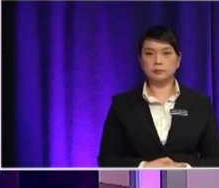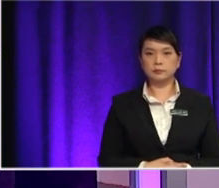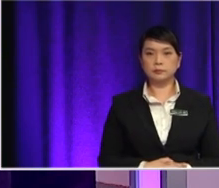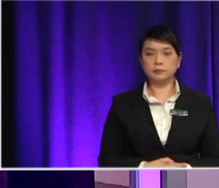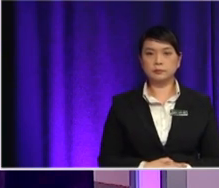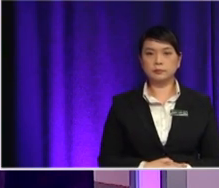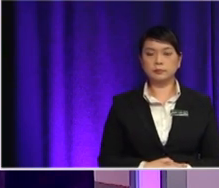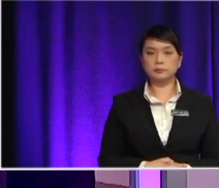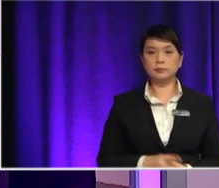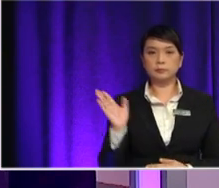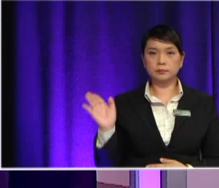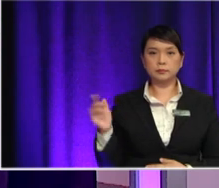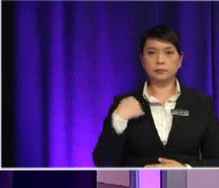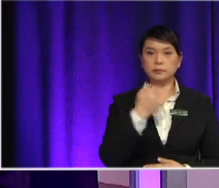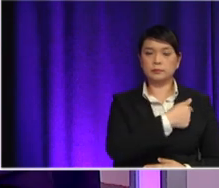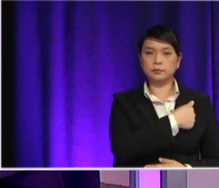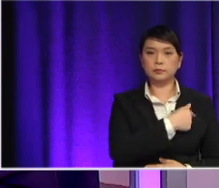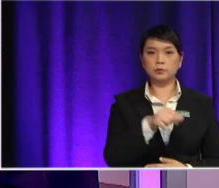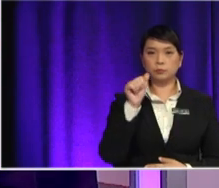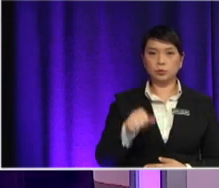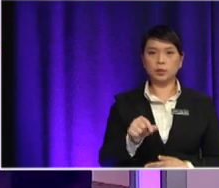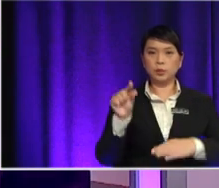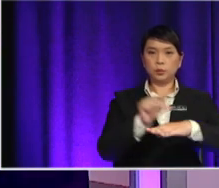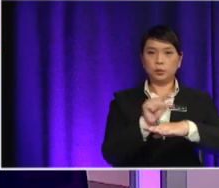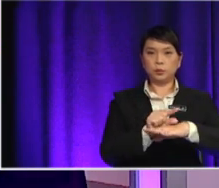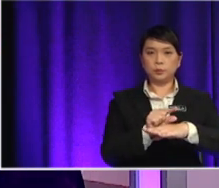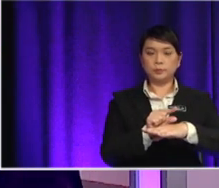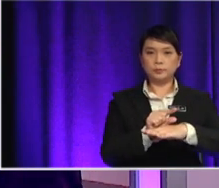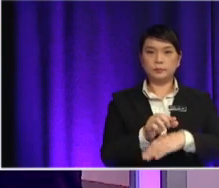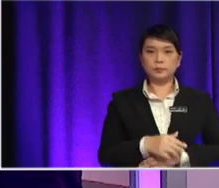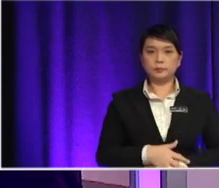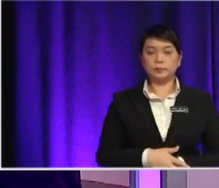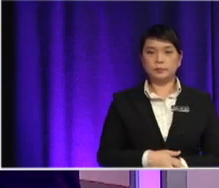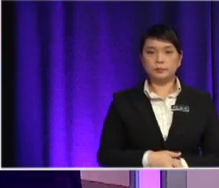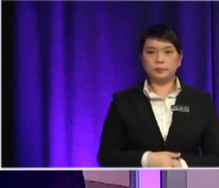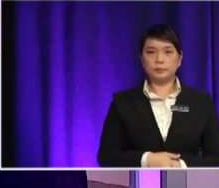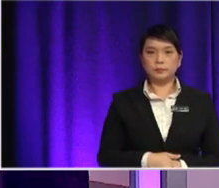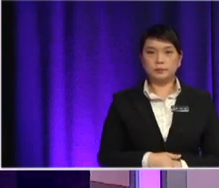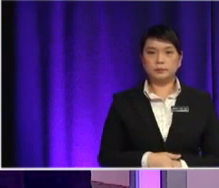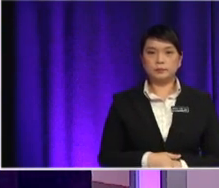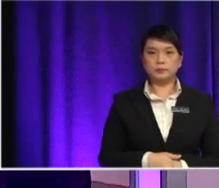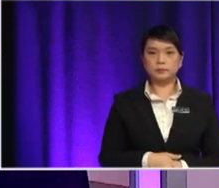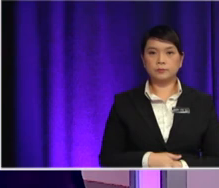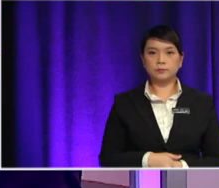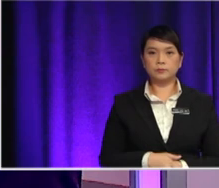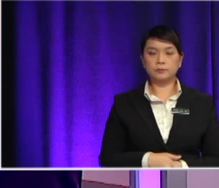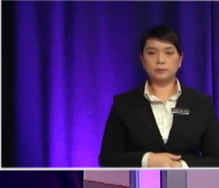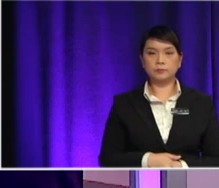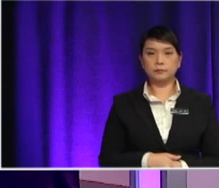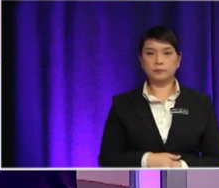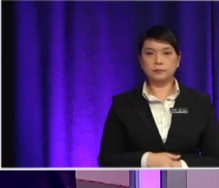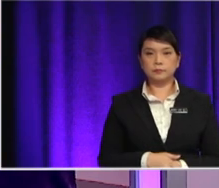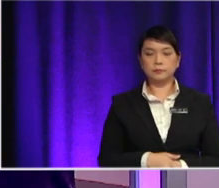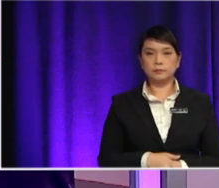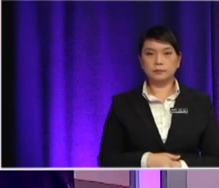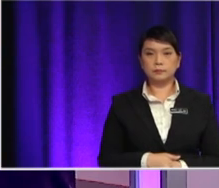di sini juga kita boleh aplikasikan dia. Yang ni yang saya tunjuk anak panah tadi. Saya harap murid nampaklah ya. Walaupun saya tak dapat